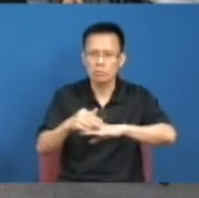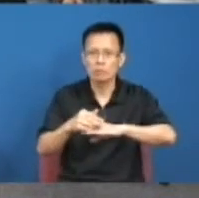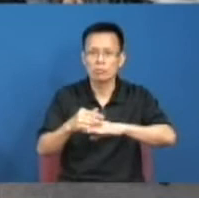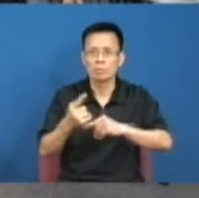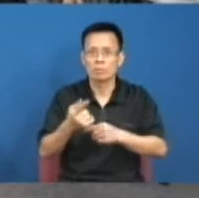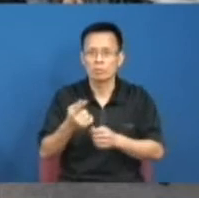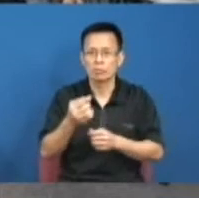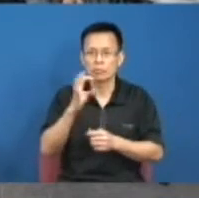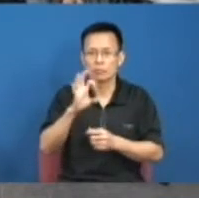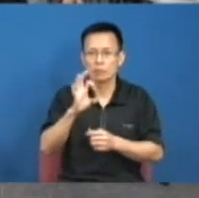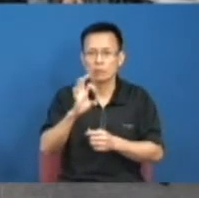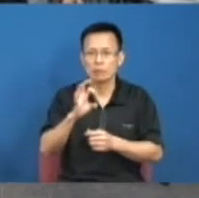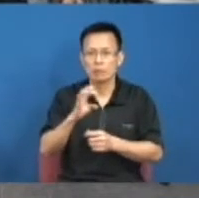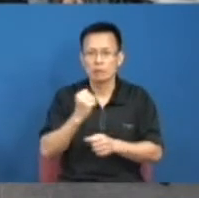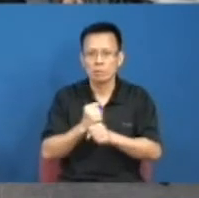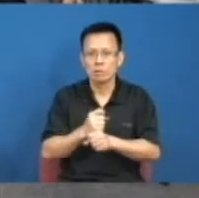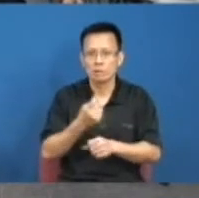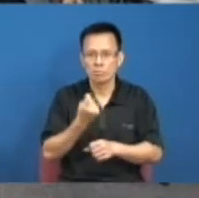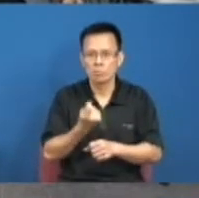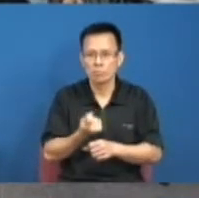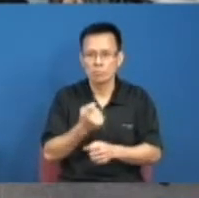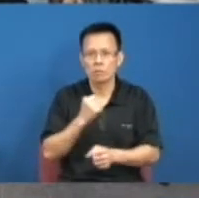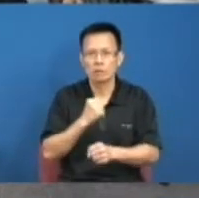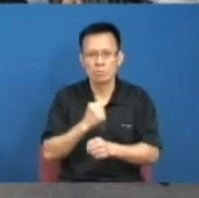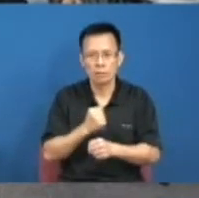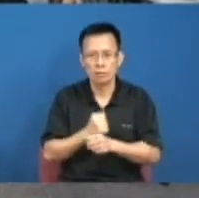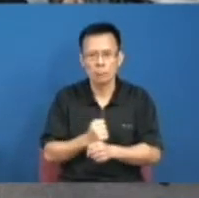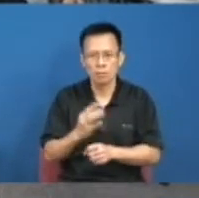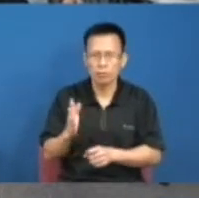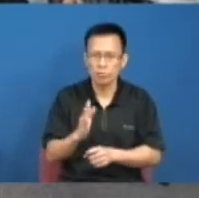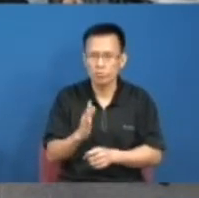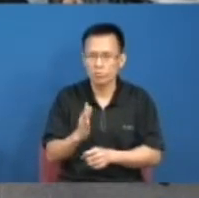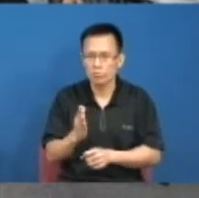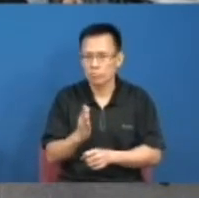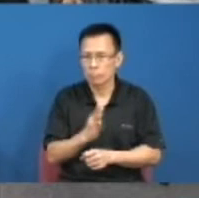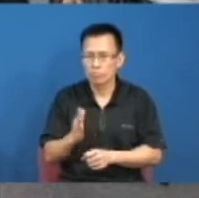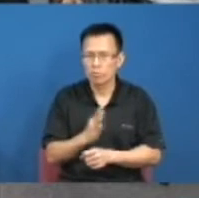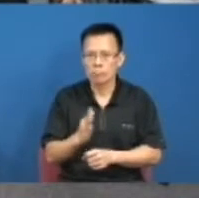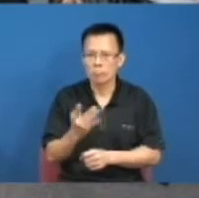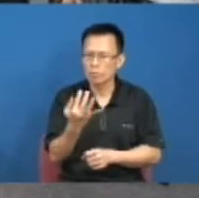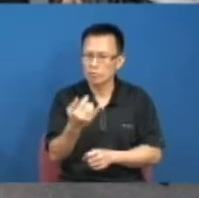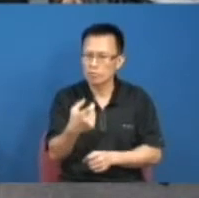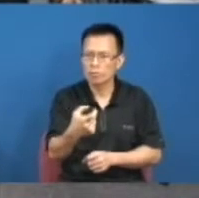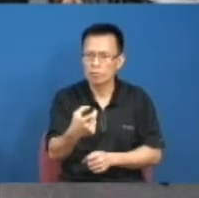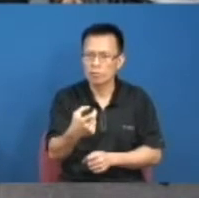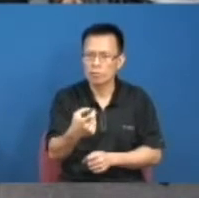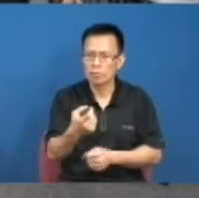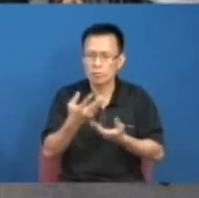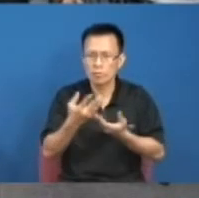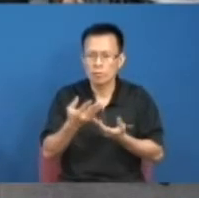咁做一個咁嘅簡單嘅工程，即係大概嗰個費用會係幾多錢咧？即係市場或者